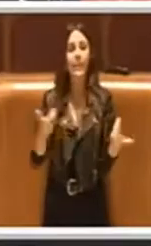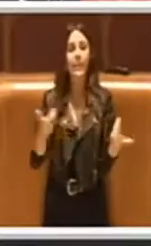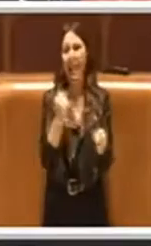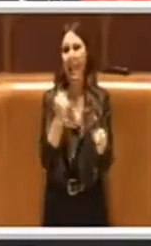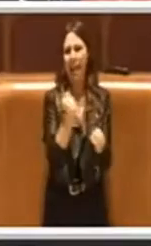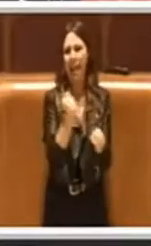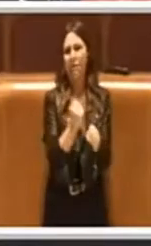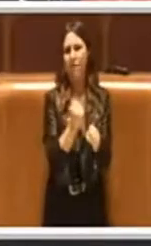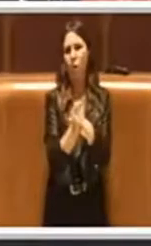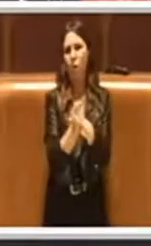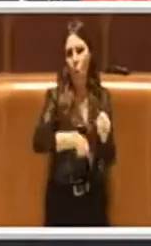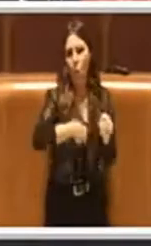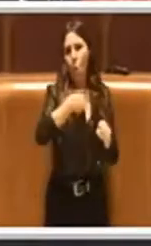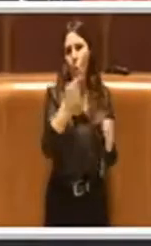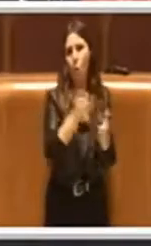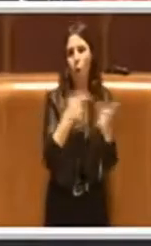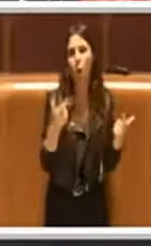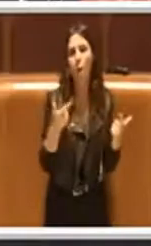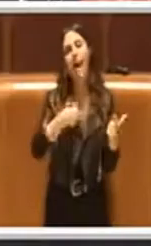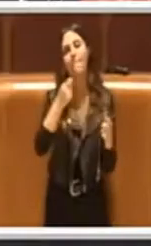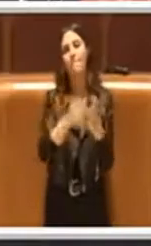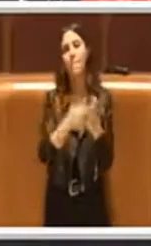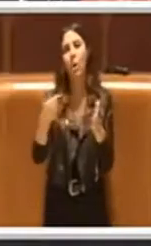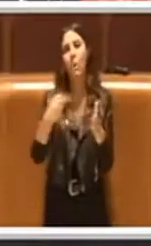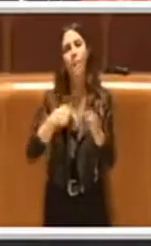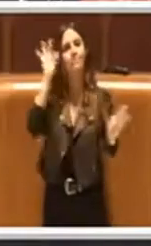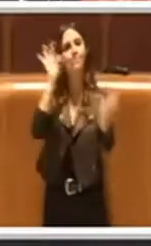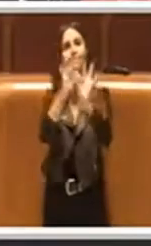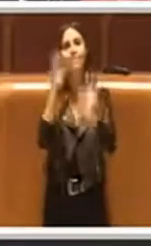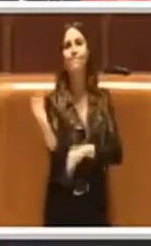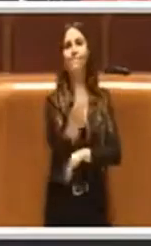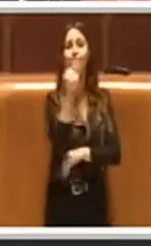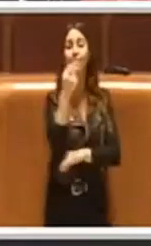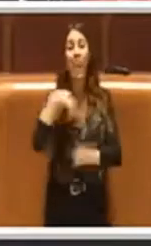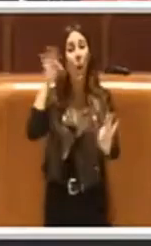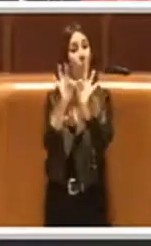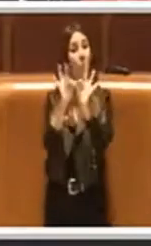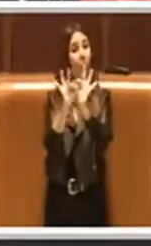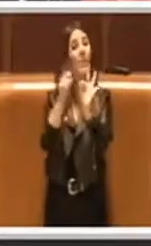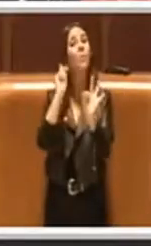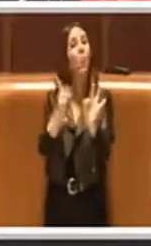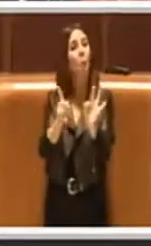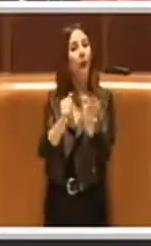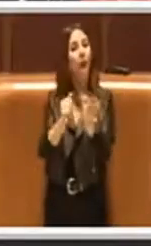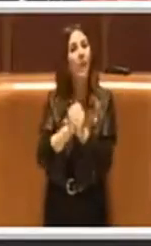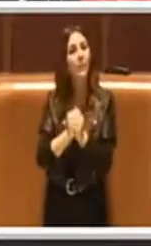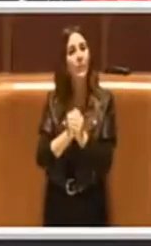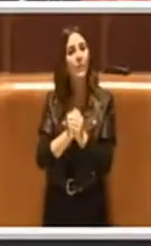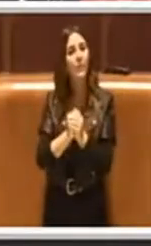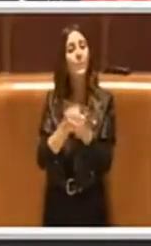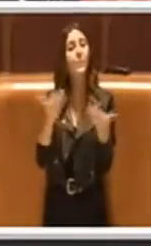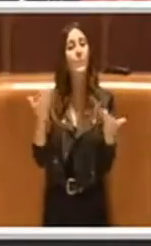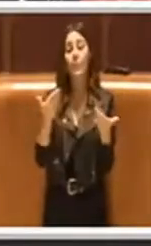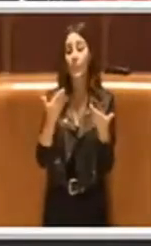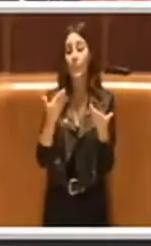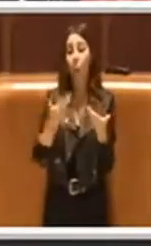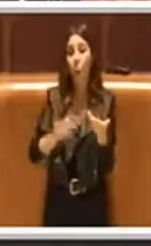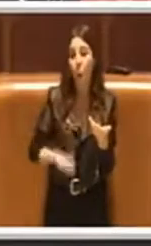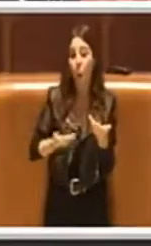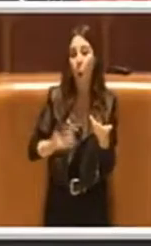è andare nella direzione giusta è la direzione giusta ultimamente oggettivamente si sta